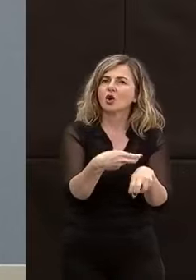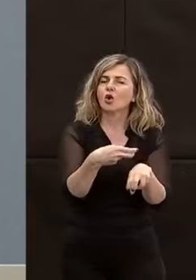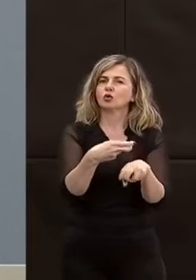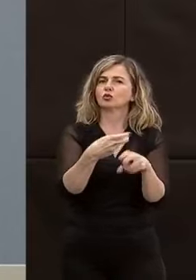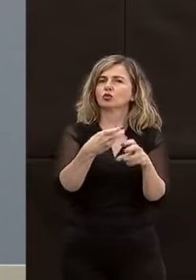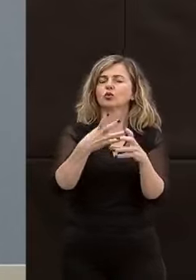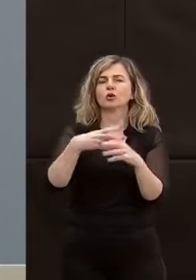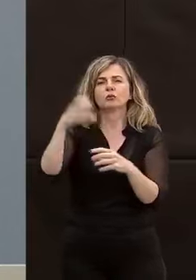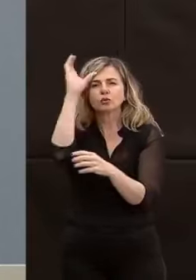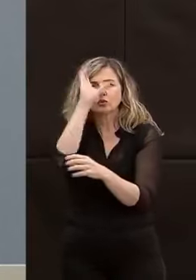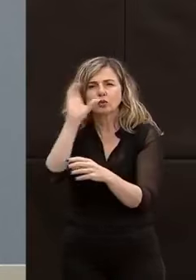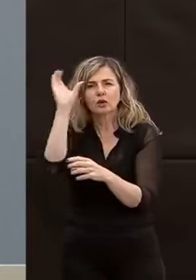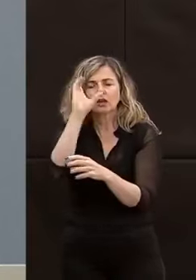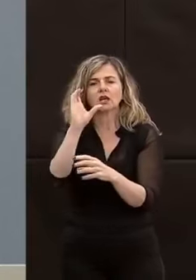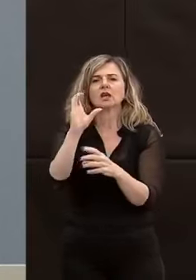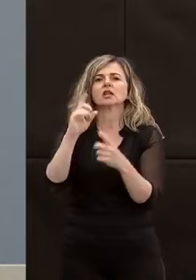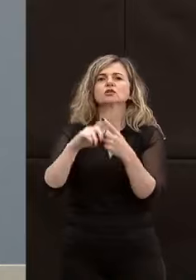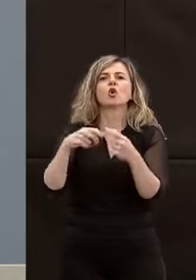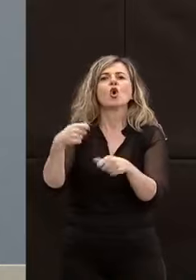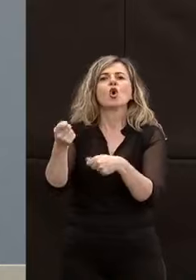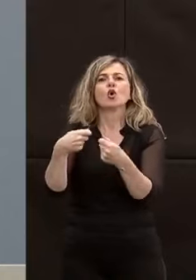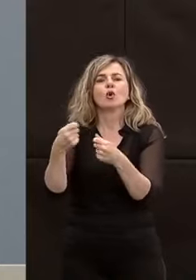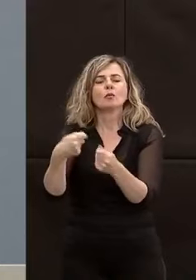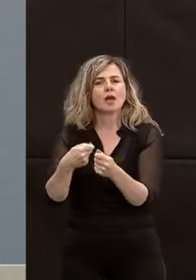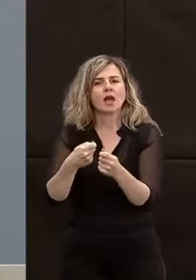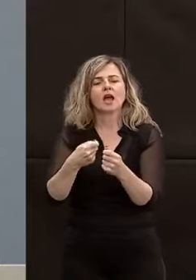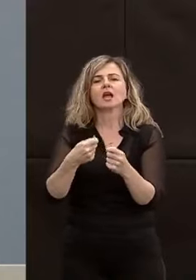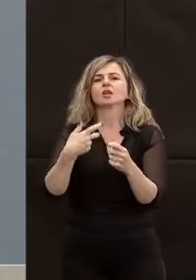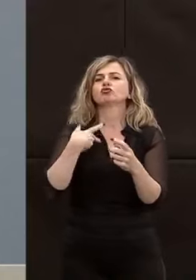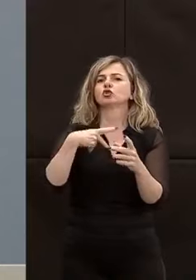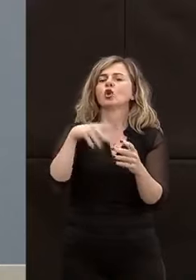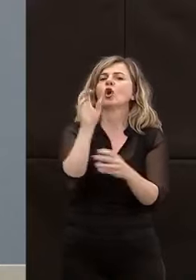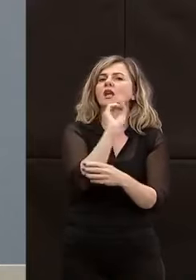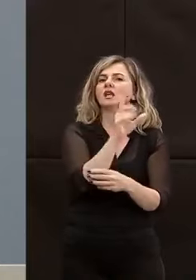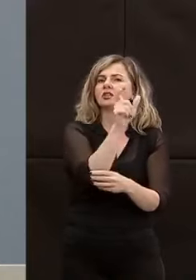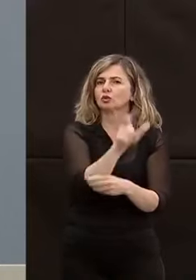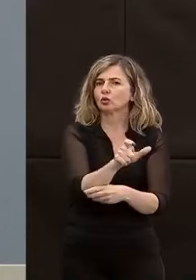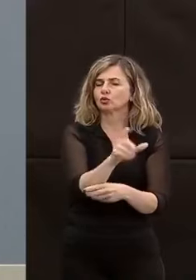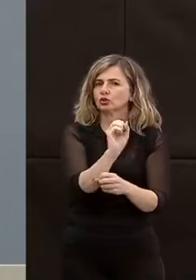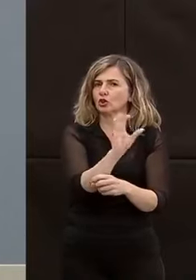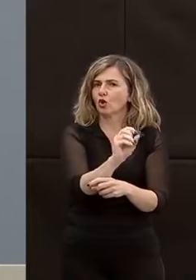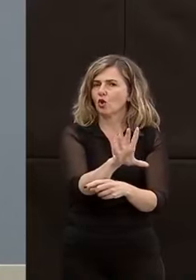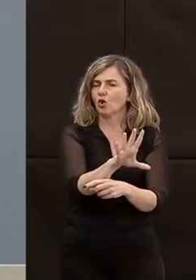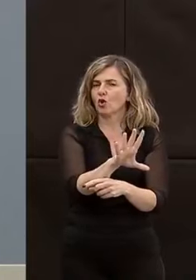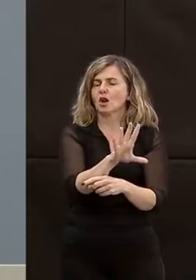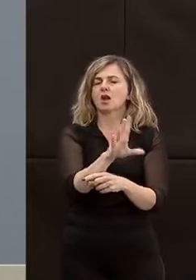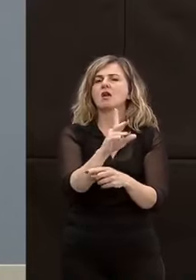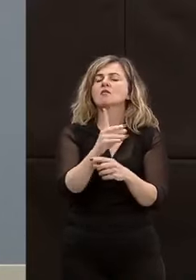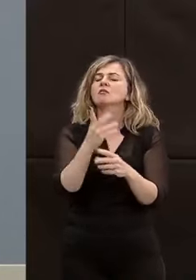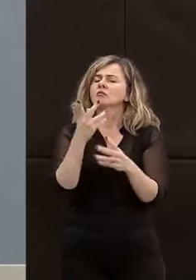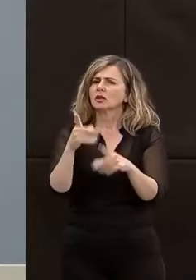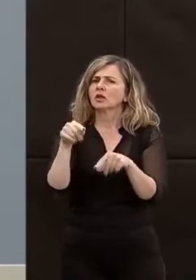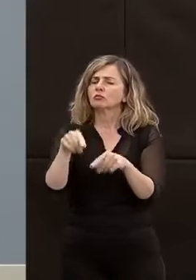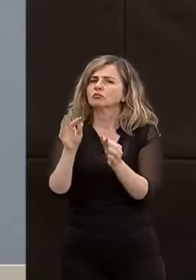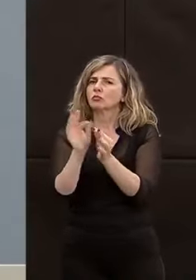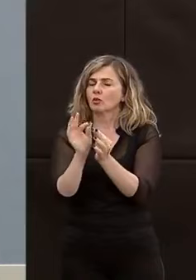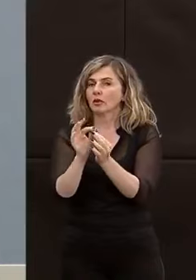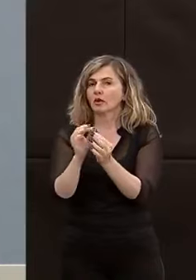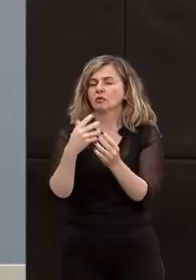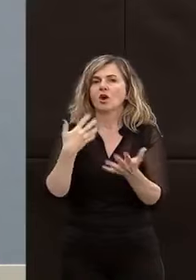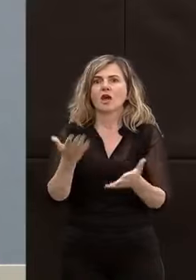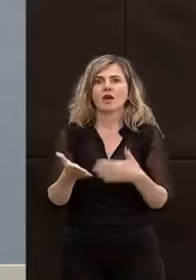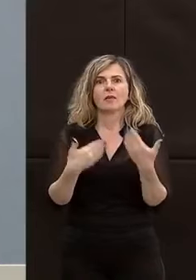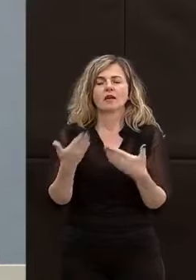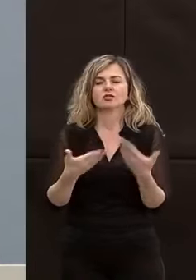turistico commercio quant'altro sul tema istruzione perché il momento è emergenziale e